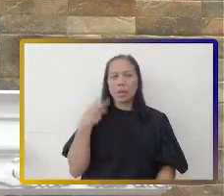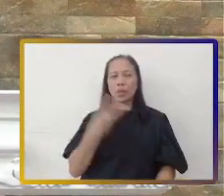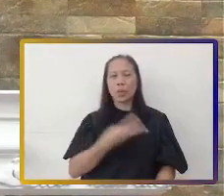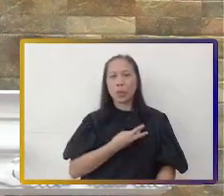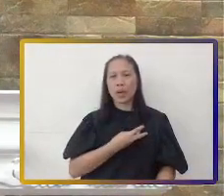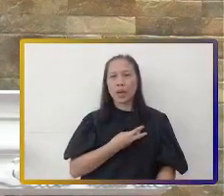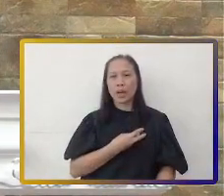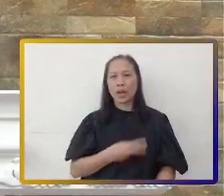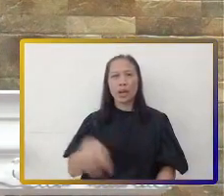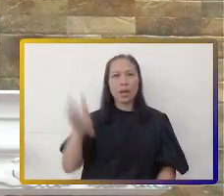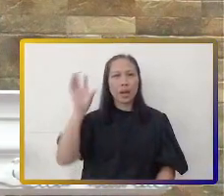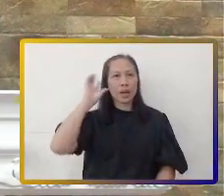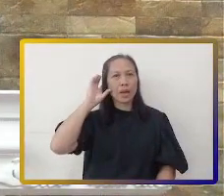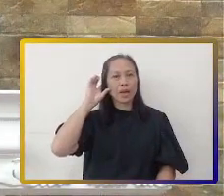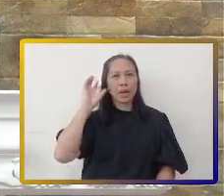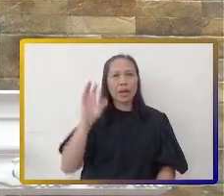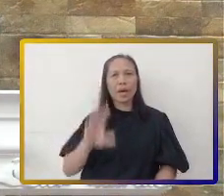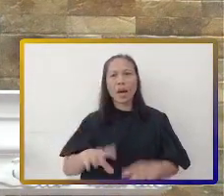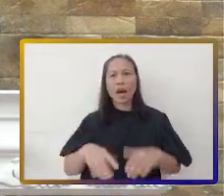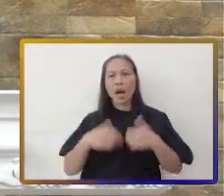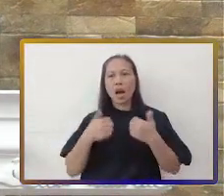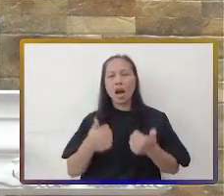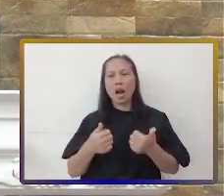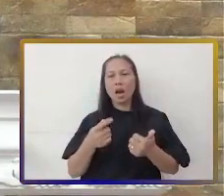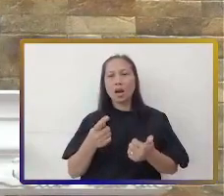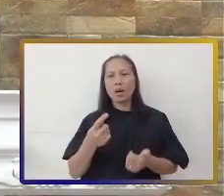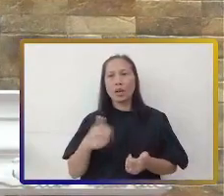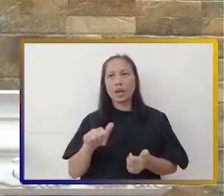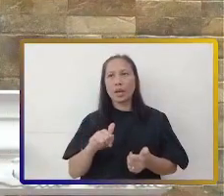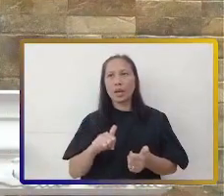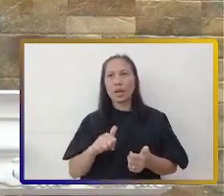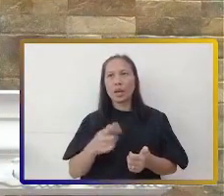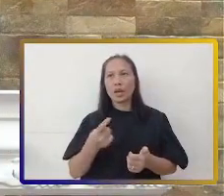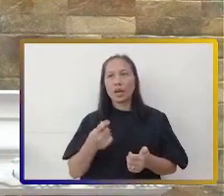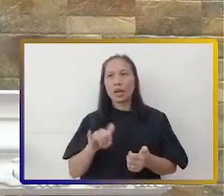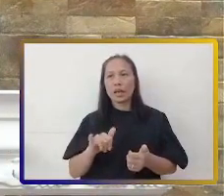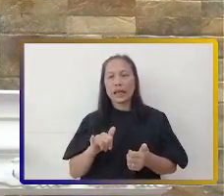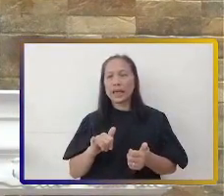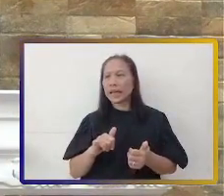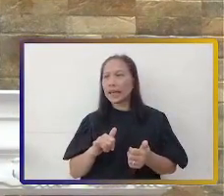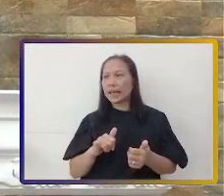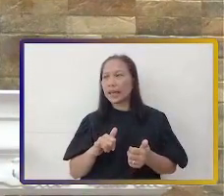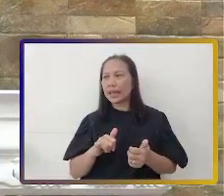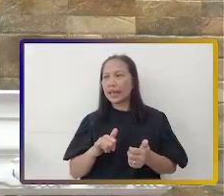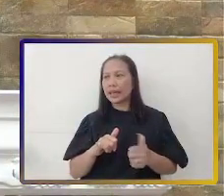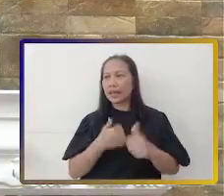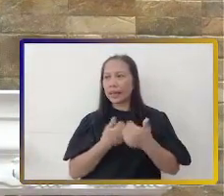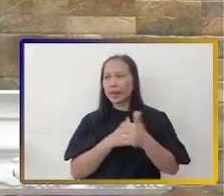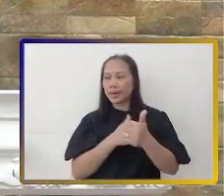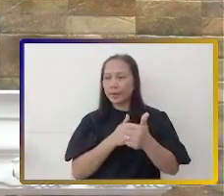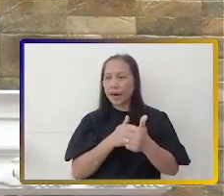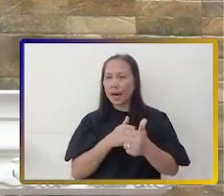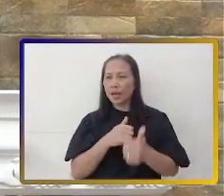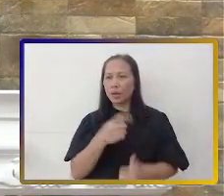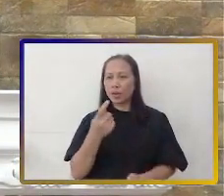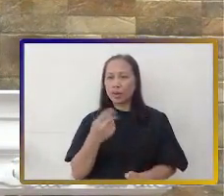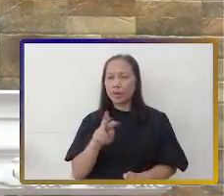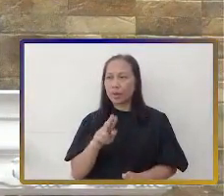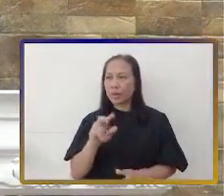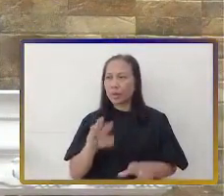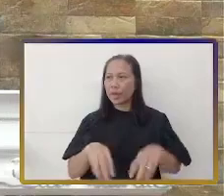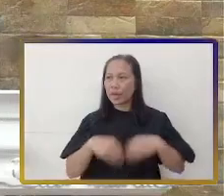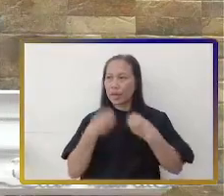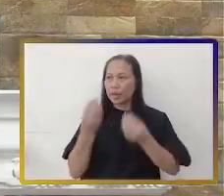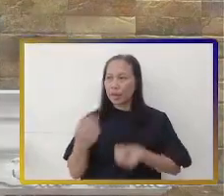papaano sila sumusunod Paano yung kanilang giving Paano ito Paano sila inilapit sa Diyos at paano ito